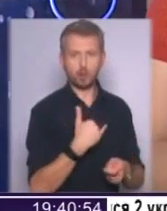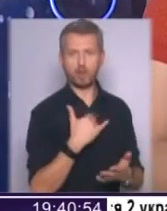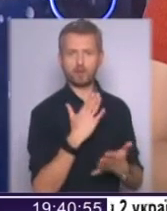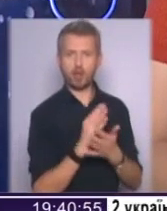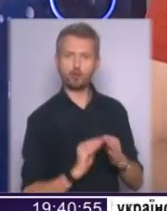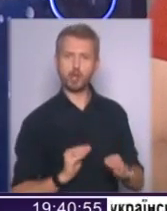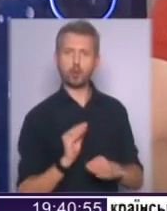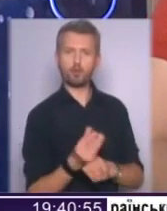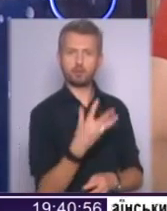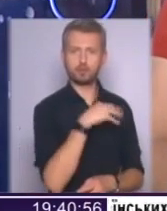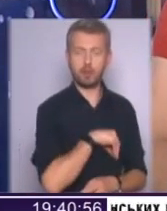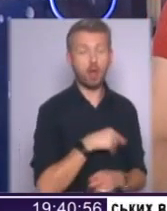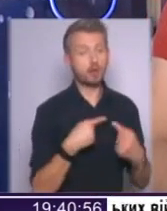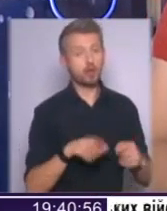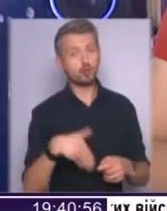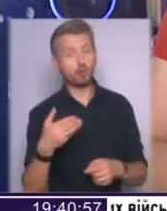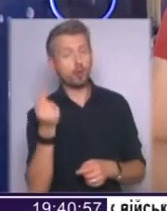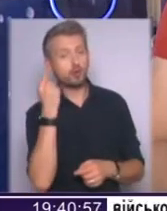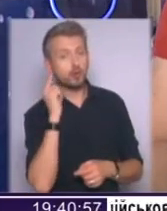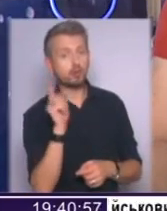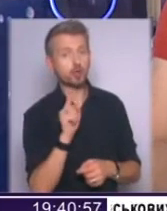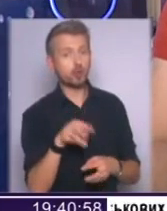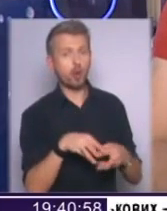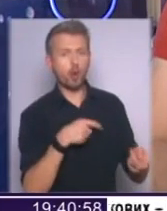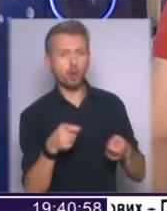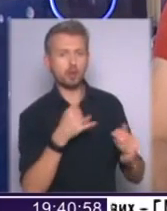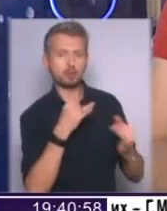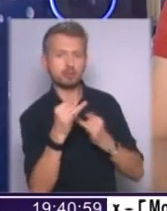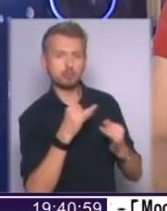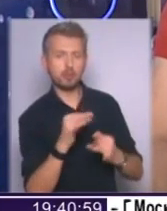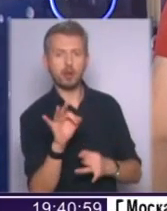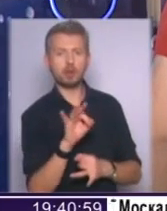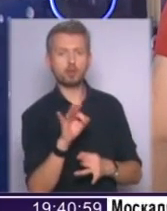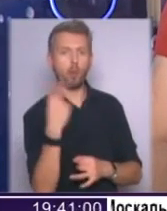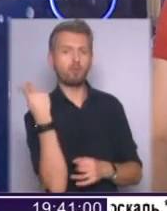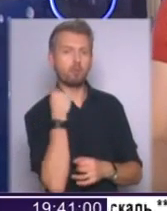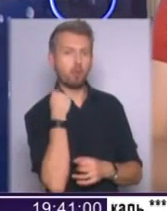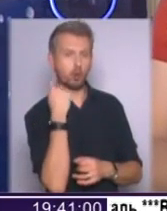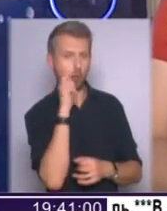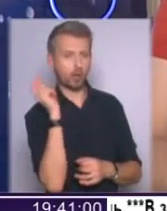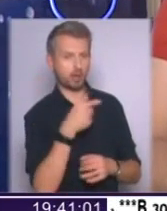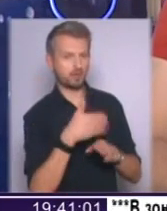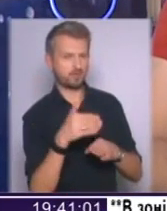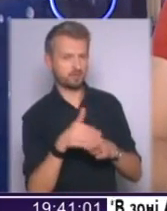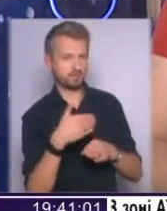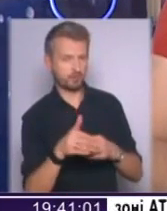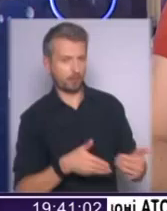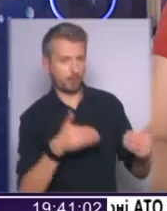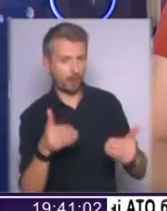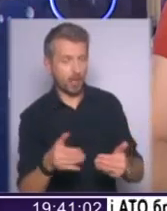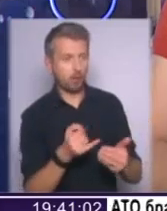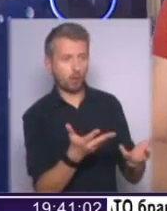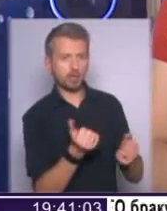З іншого боку, ми чуємо про те, що уряд веде перемовини щодо реструктуризації боргів України і отримання додаткових траншів від